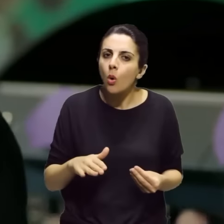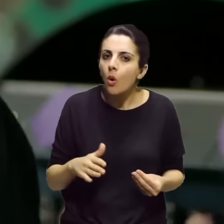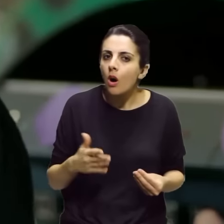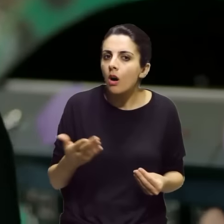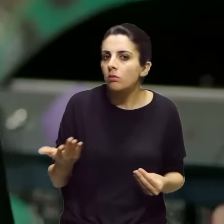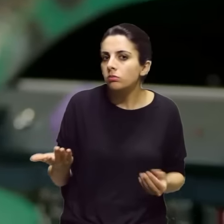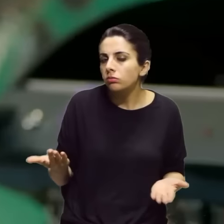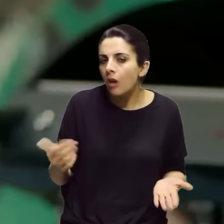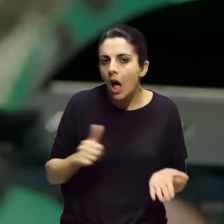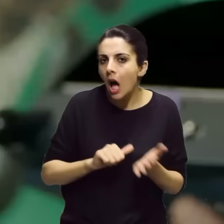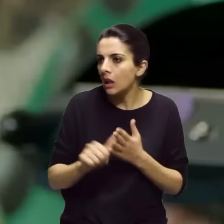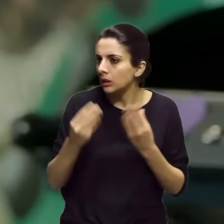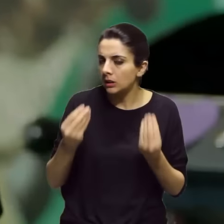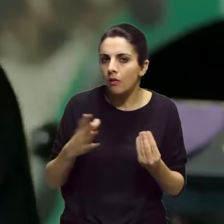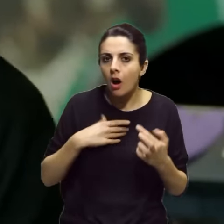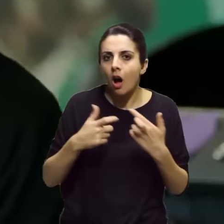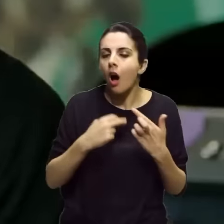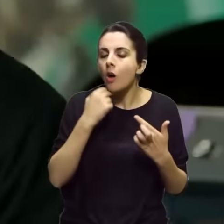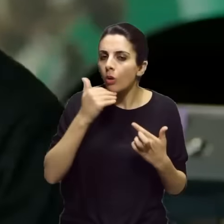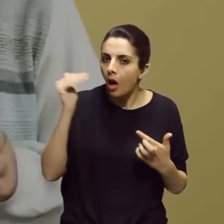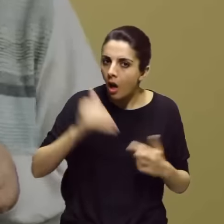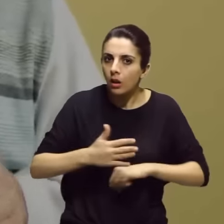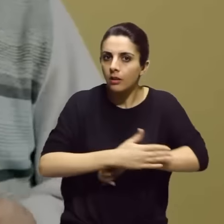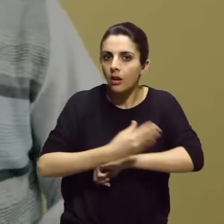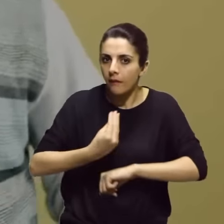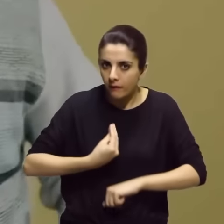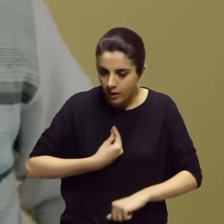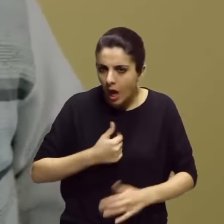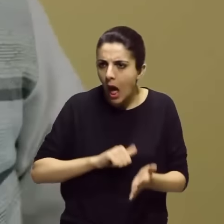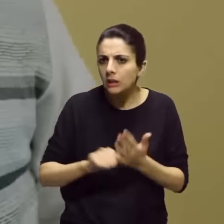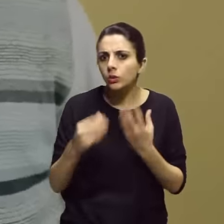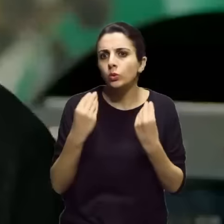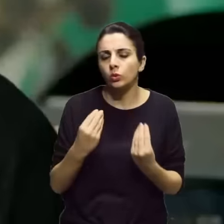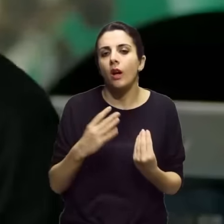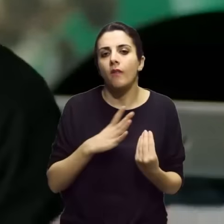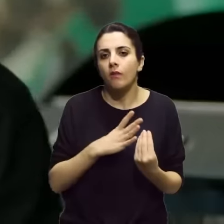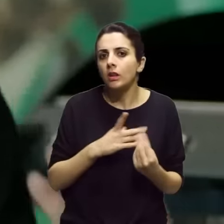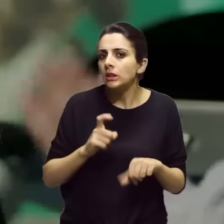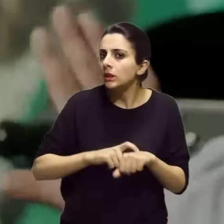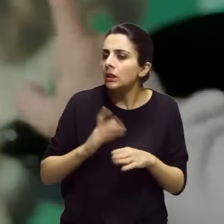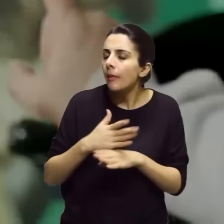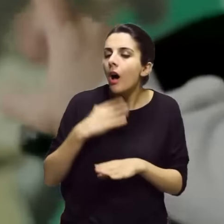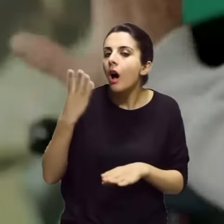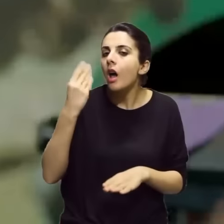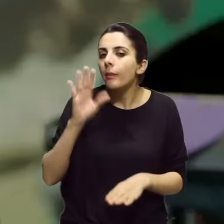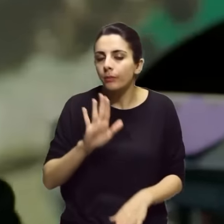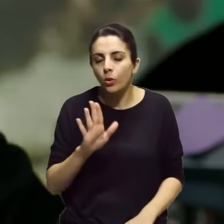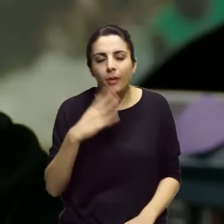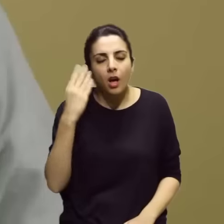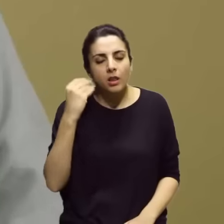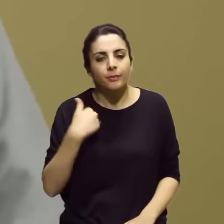sonrası yani her şey yolundaydı abi. Reyhan abla geldi hatta yardım etti. Yani her şey çok güzeldi abi. Niye abi sinirlendim Asar abi hiç anlamadım ya.